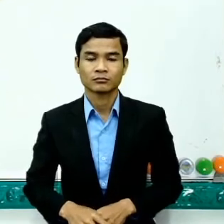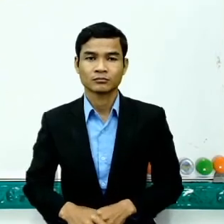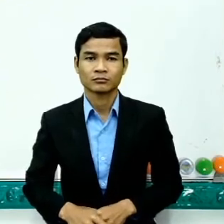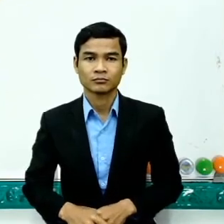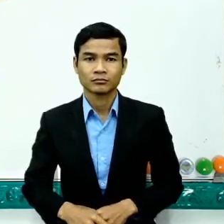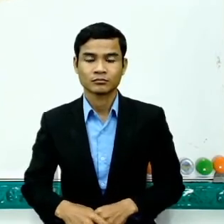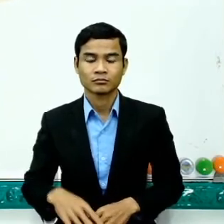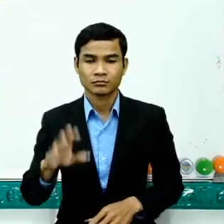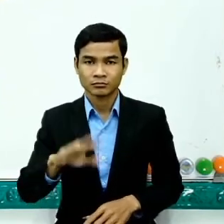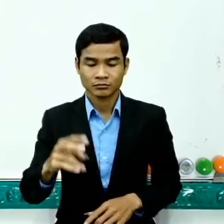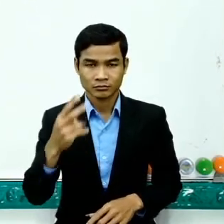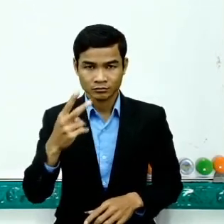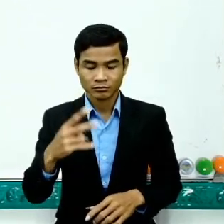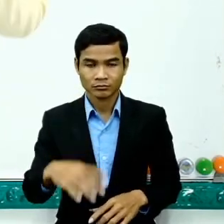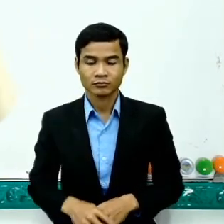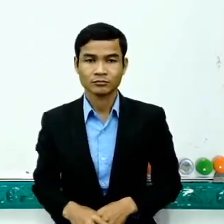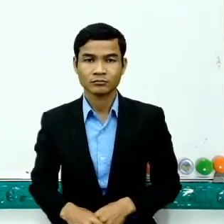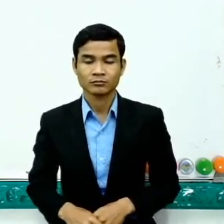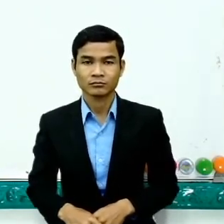con mưa mực đã khiến